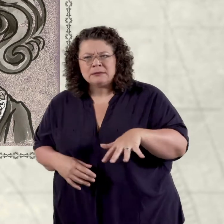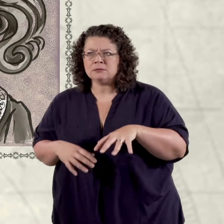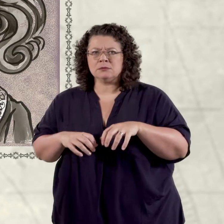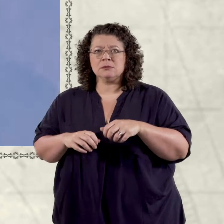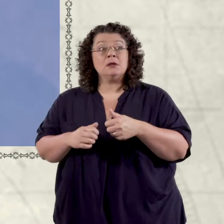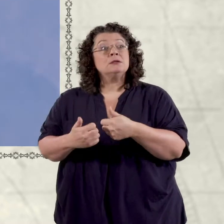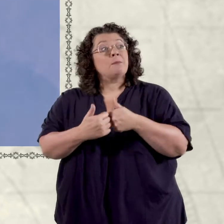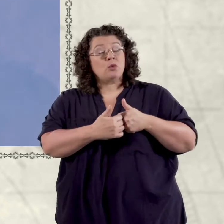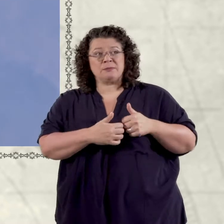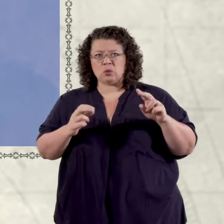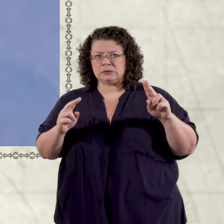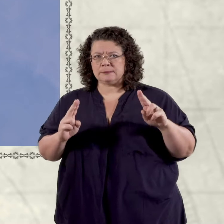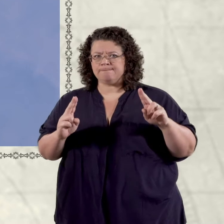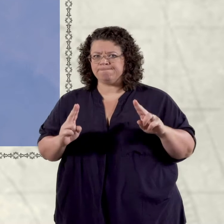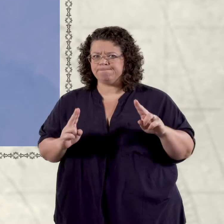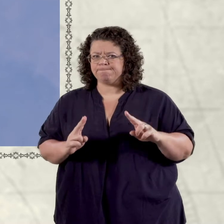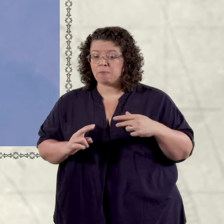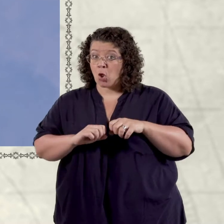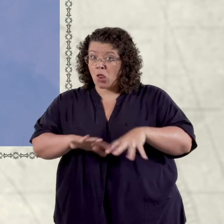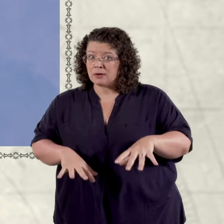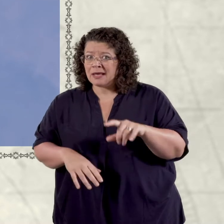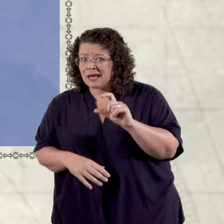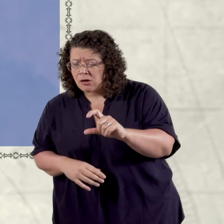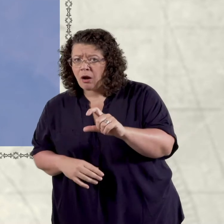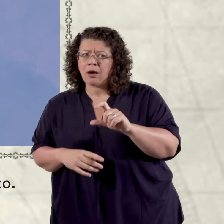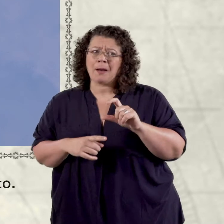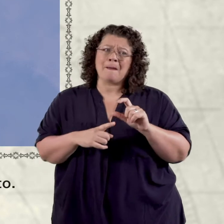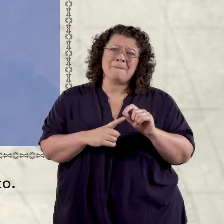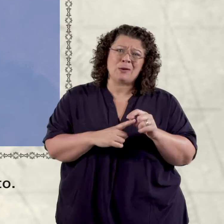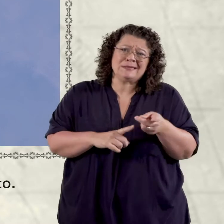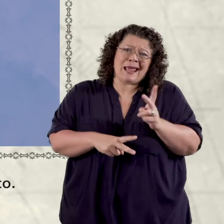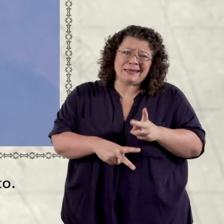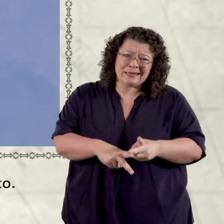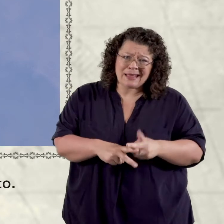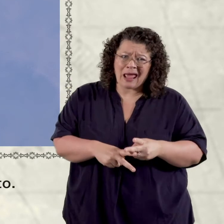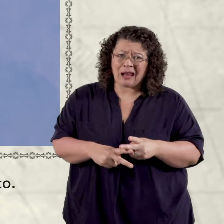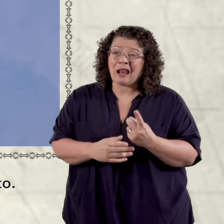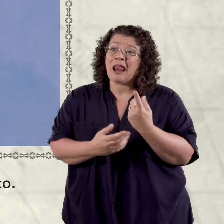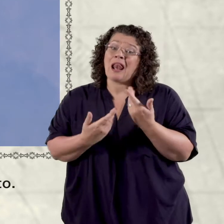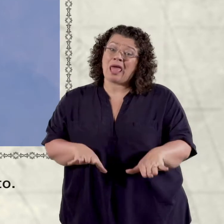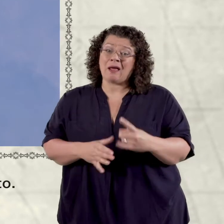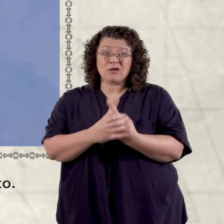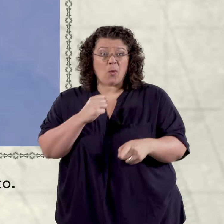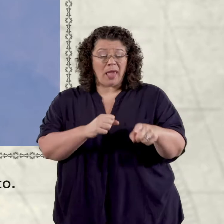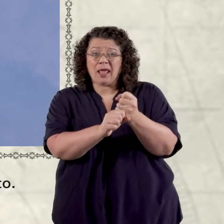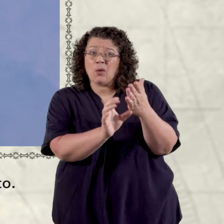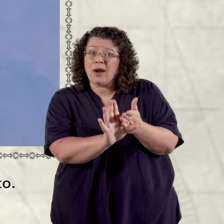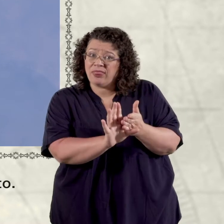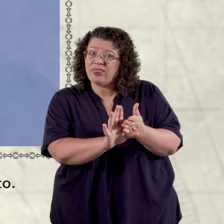codi, a minnau'n colli tir a chefnogaeth, colli Ceredigion a Phowys unwaith